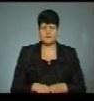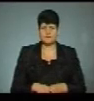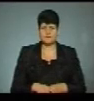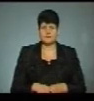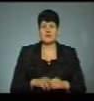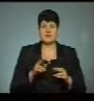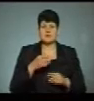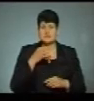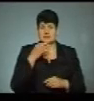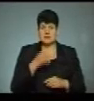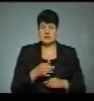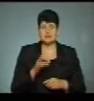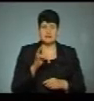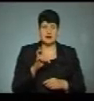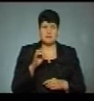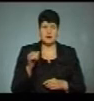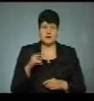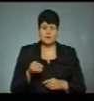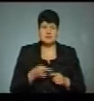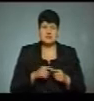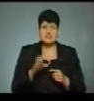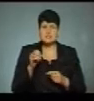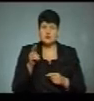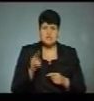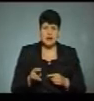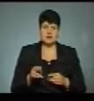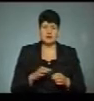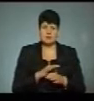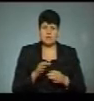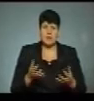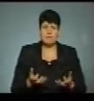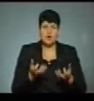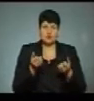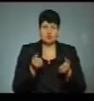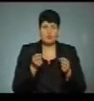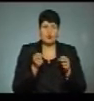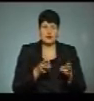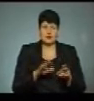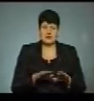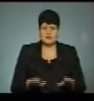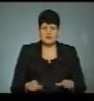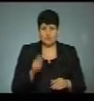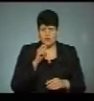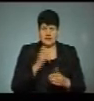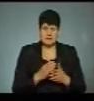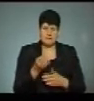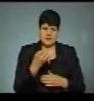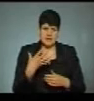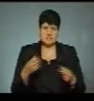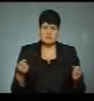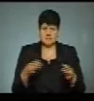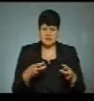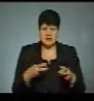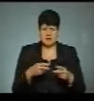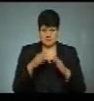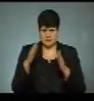нам повідомила Наталія Бадюк, вікно життя – це соціальний проєкт для порятунку покинутих дітей в Україні. Є близько 15 спеціальних боксів, де матері